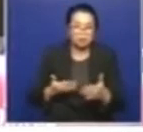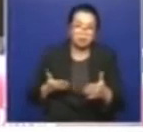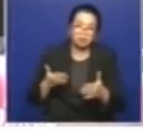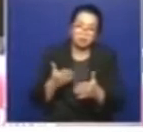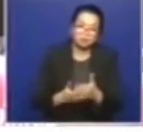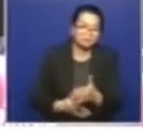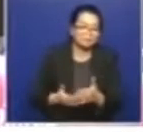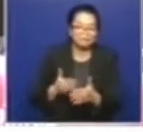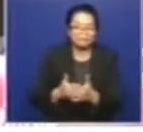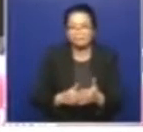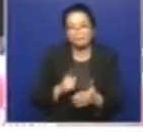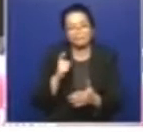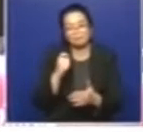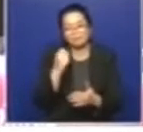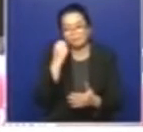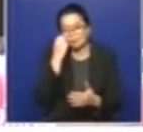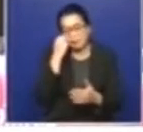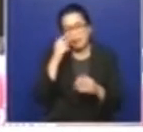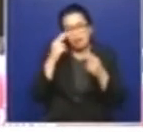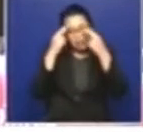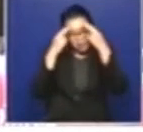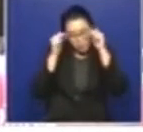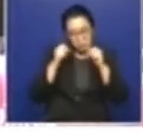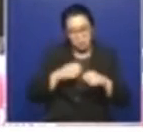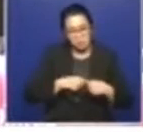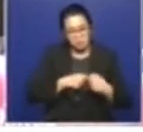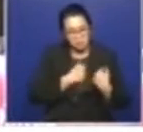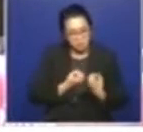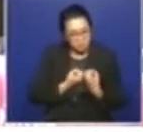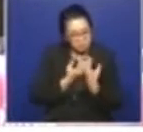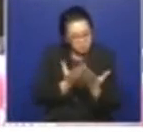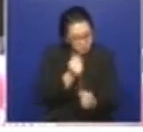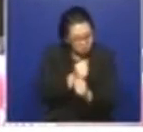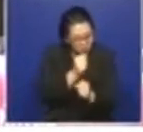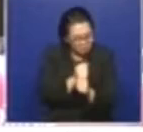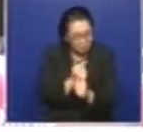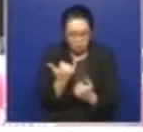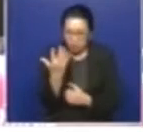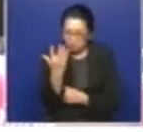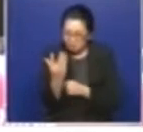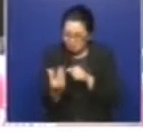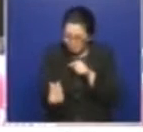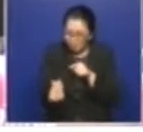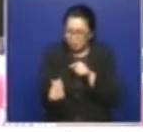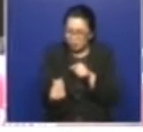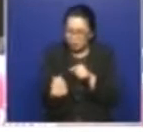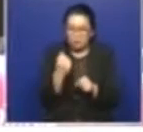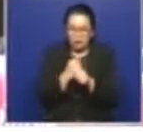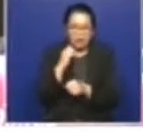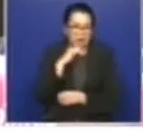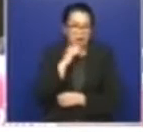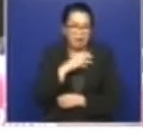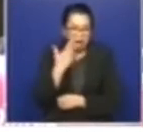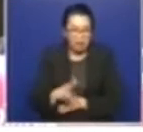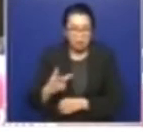งท่านนายกท่านขยันนะครับทุ่มเทนะจนผอมนะแต่ว่าถ้าขยันแล้วมันไม่เกิดทุ่มสุด